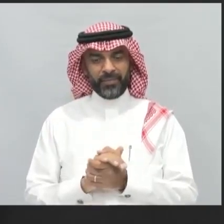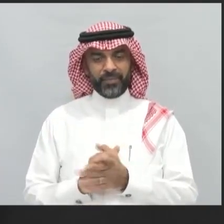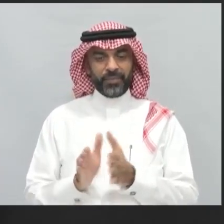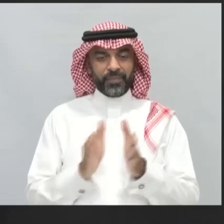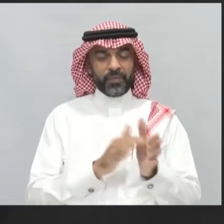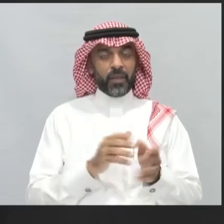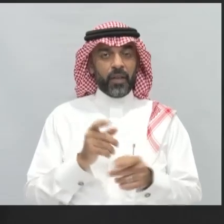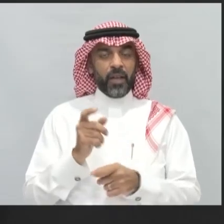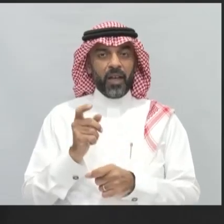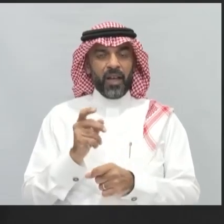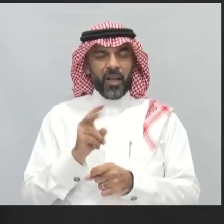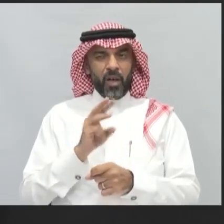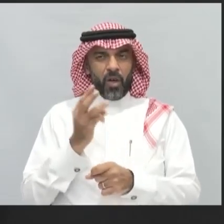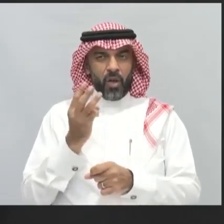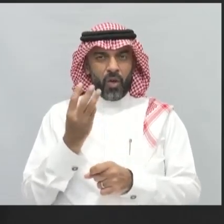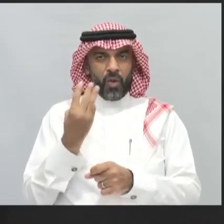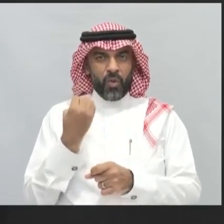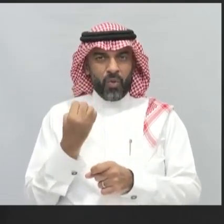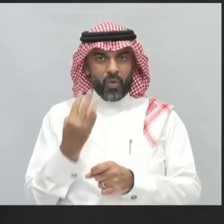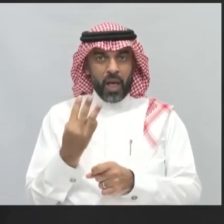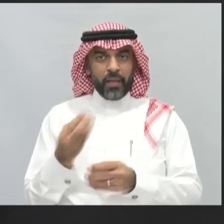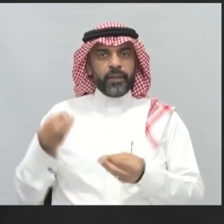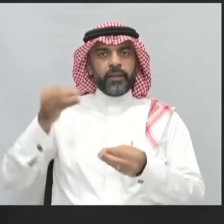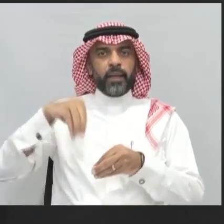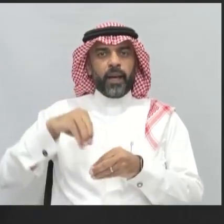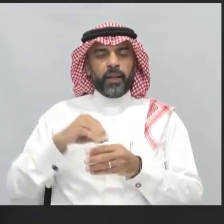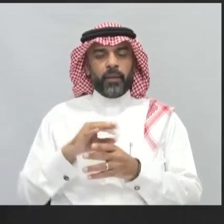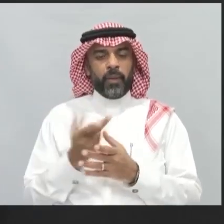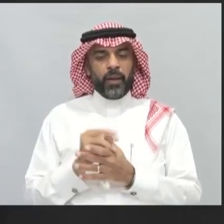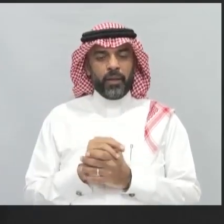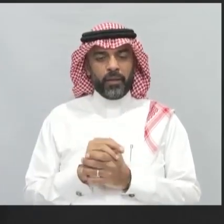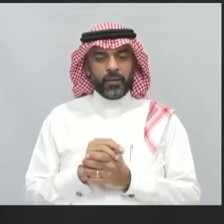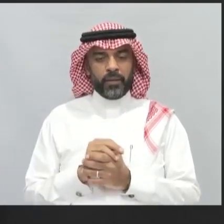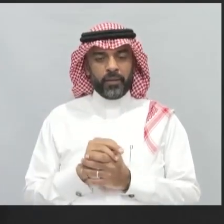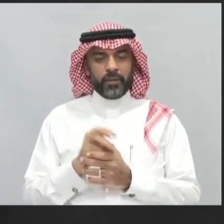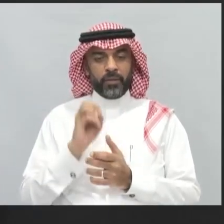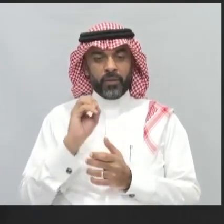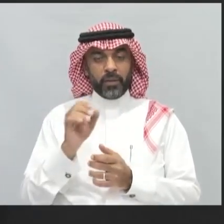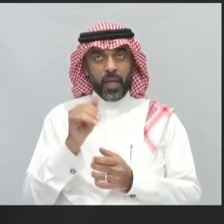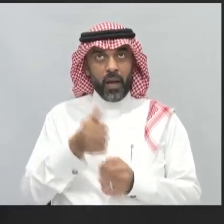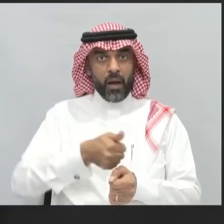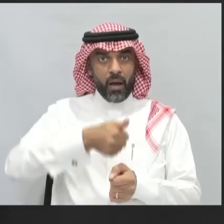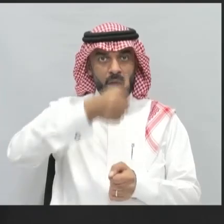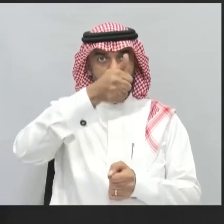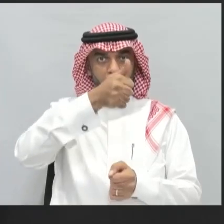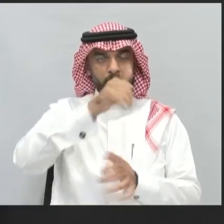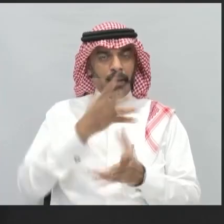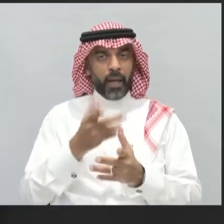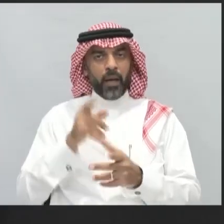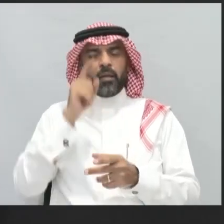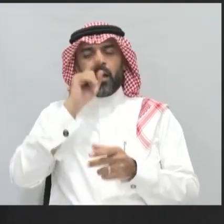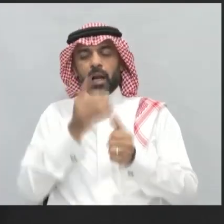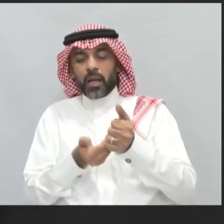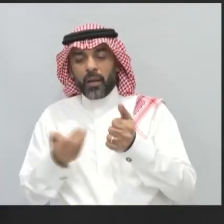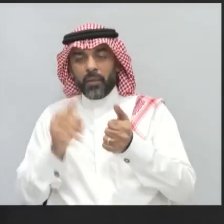وهو درس اليوم فتكتب على صوره الف قائمه اذا سبقها او اذا سبقتها ياء مثل استحيا واحيا